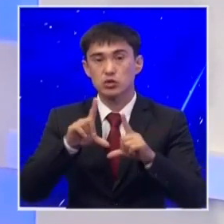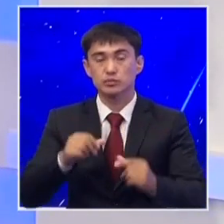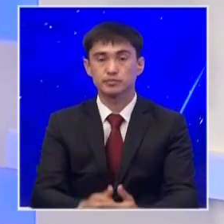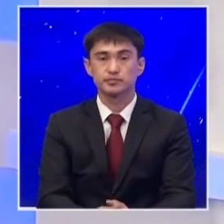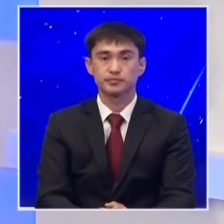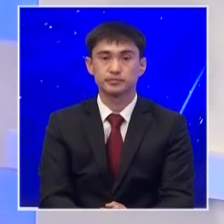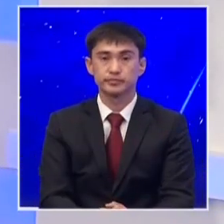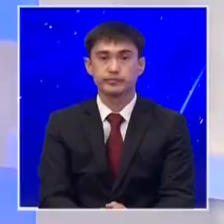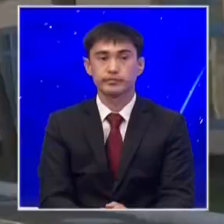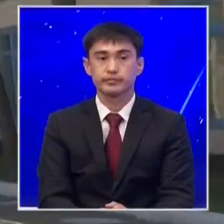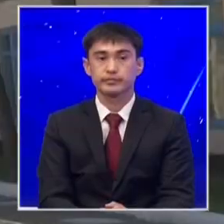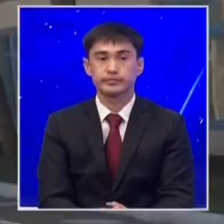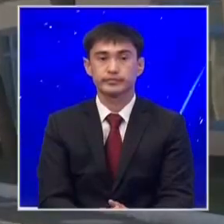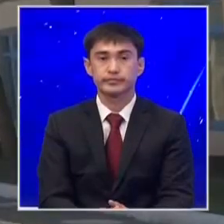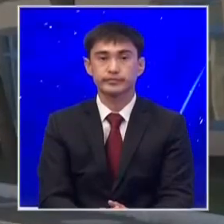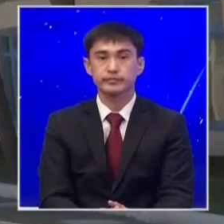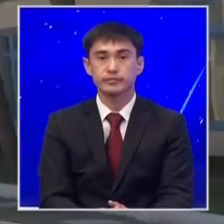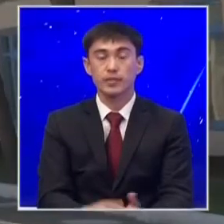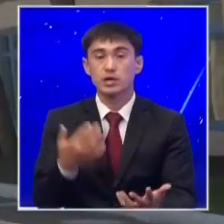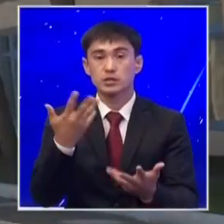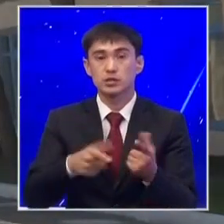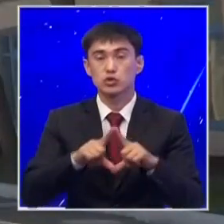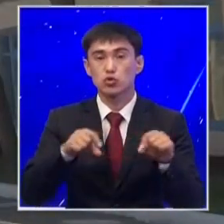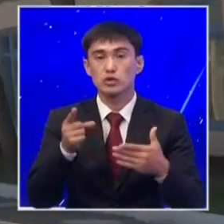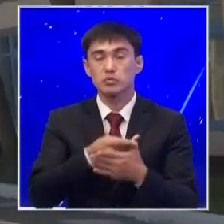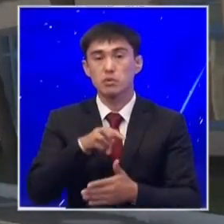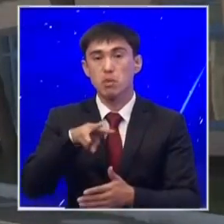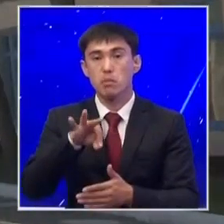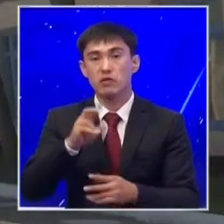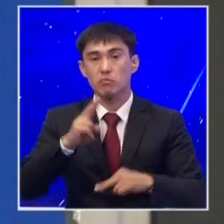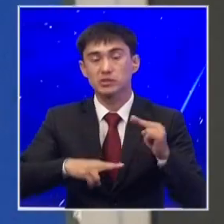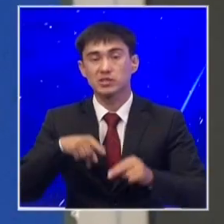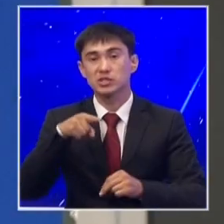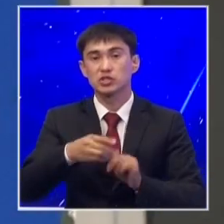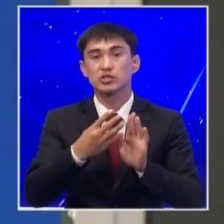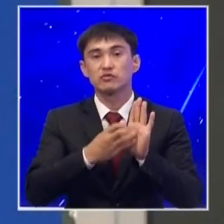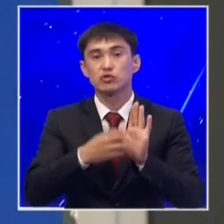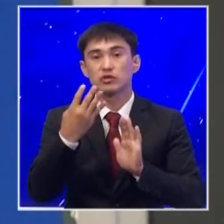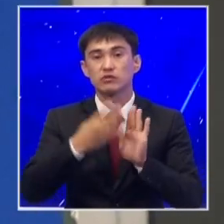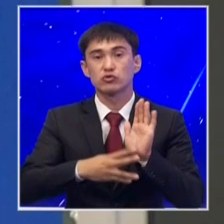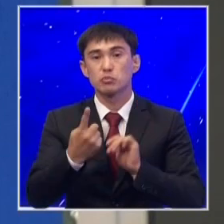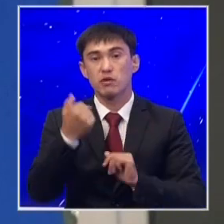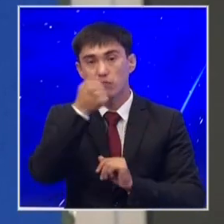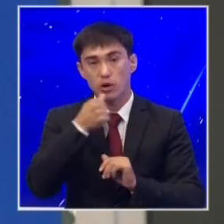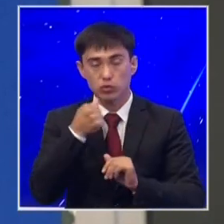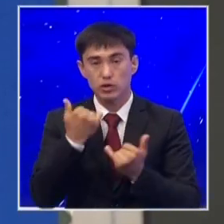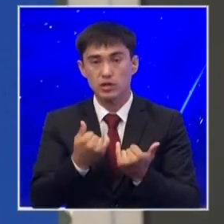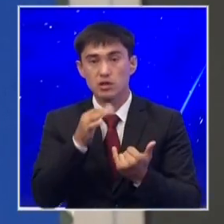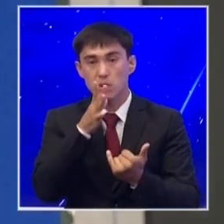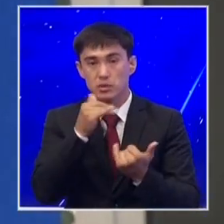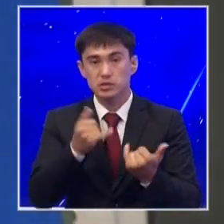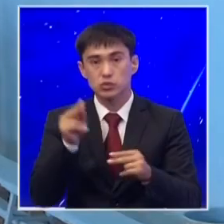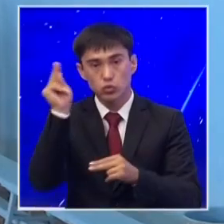здания школы. Средняя школа имени Маншук-Мамедовой построена в 1991 году. На данный момент